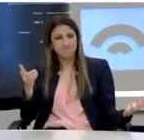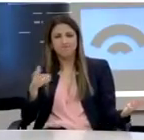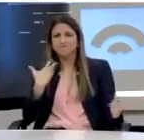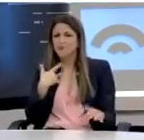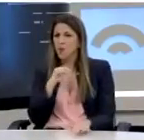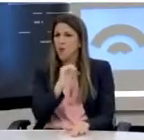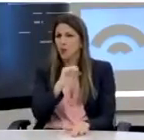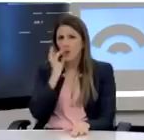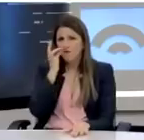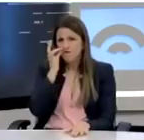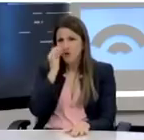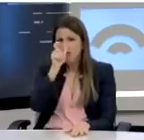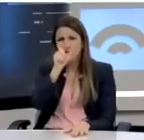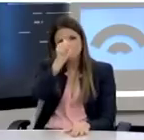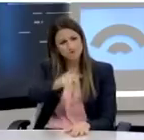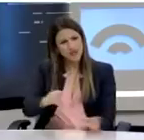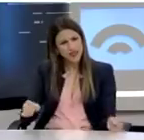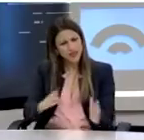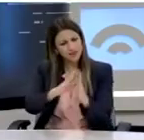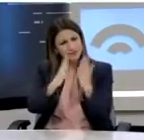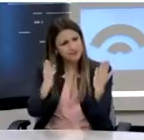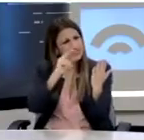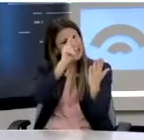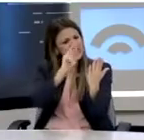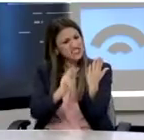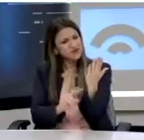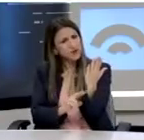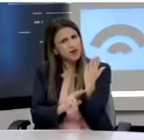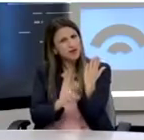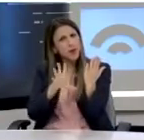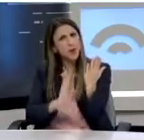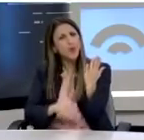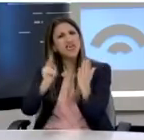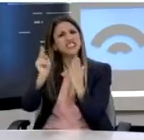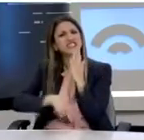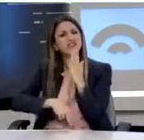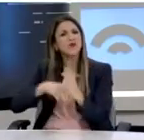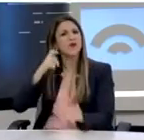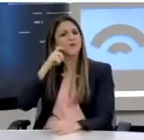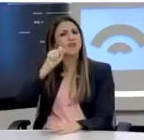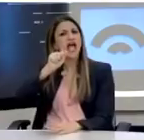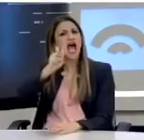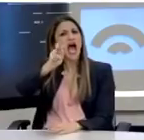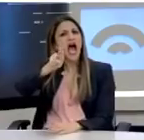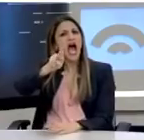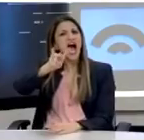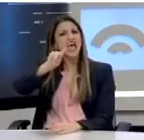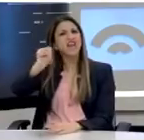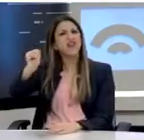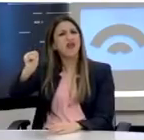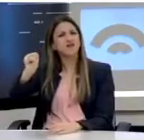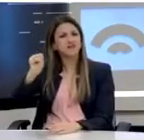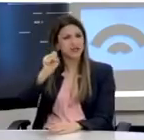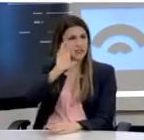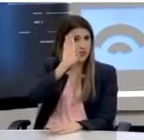αλήθεια, για διαβάστε λίγο καλύτερα τη Συμφωνία της Αχρίδας, που υπεγράφει από τις Ηνωμένες Πολιτείες και την